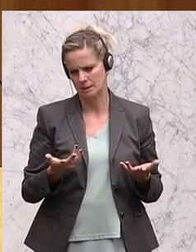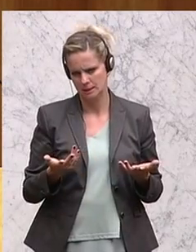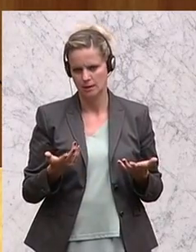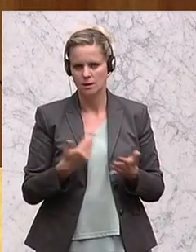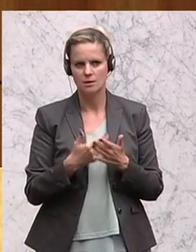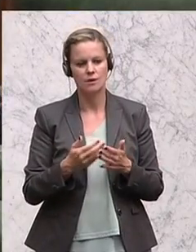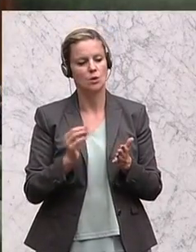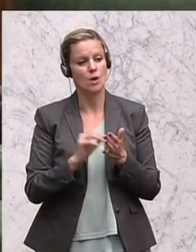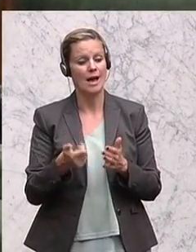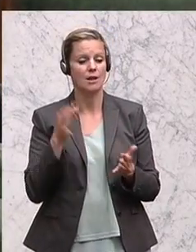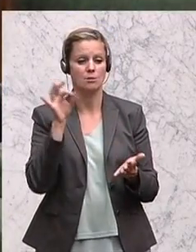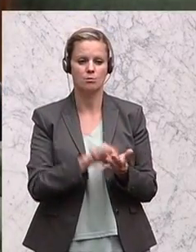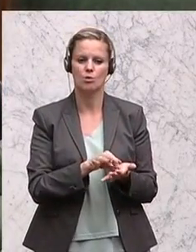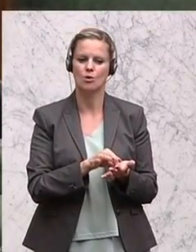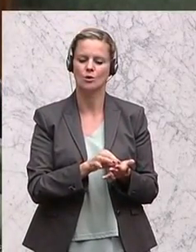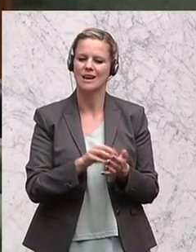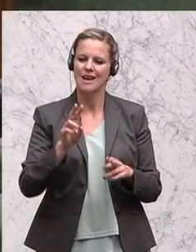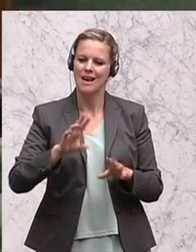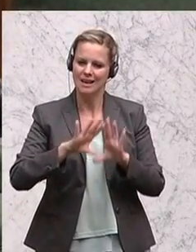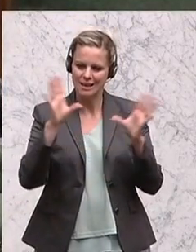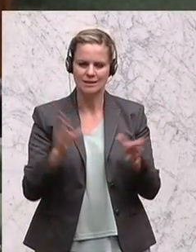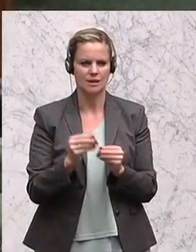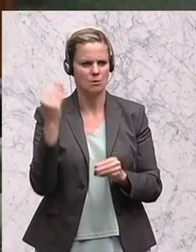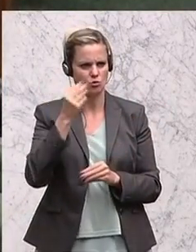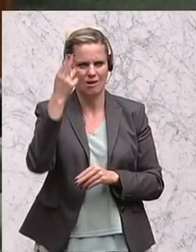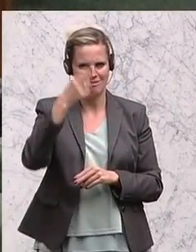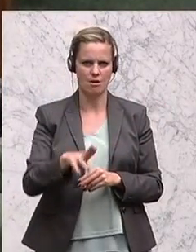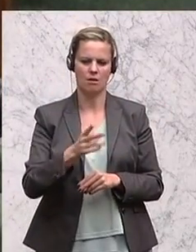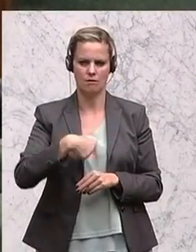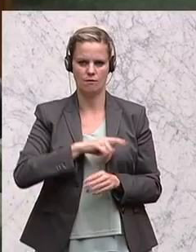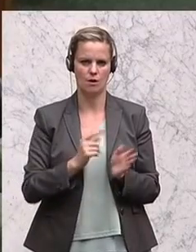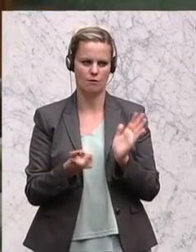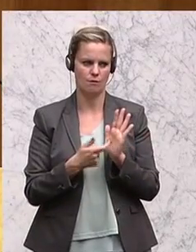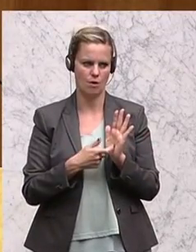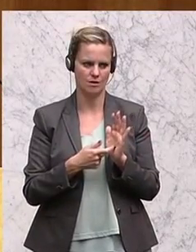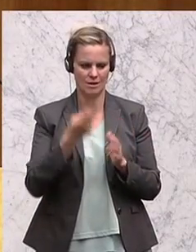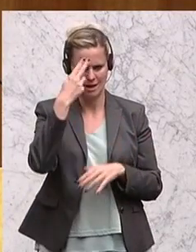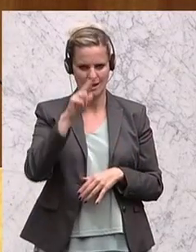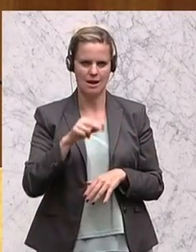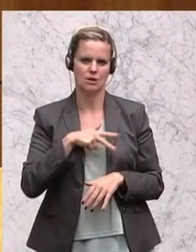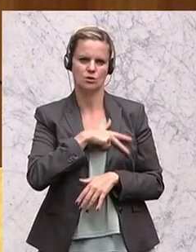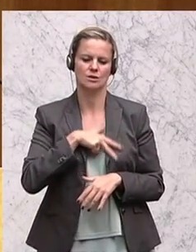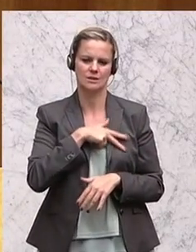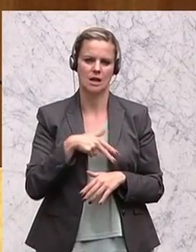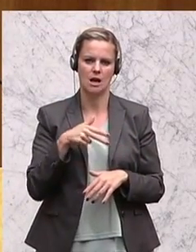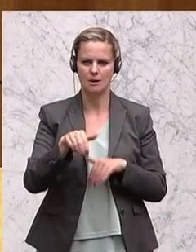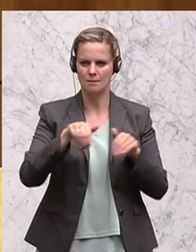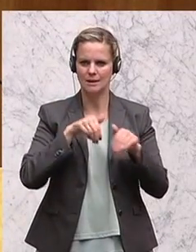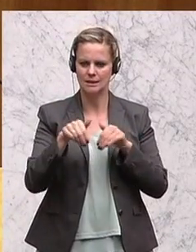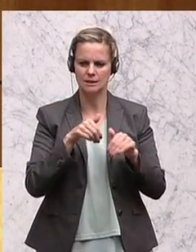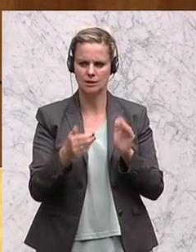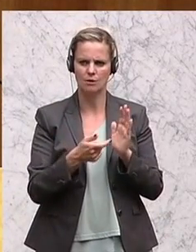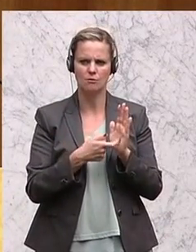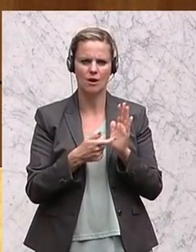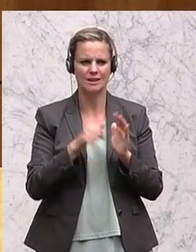Punkt ist, dass wir ein klares Nein zur Gesamtschule einfordern. Das ist auch ganz wesentlich. Der Herr Sozialminister hat gesagt, wir sollen keine akademischen